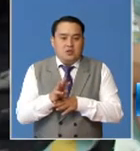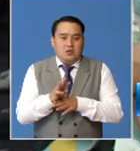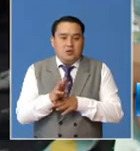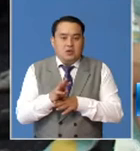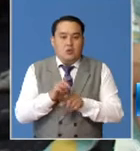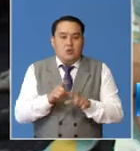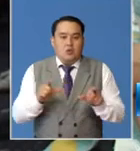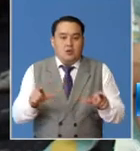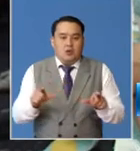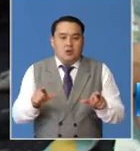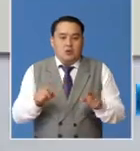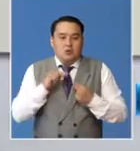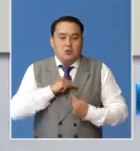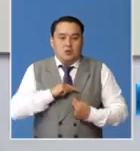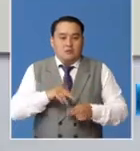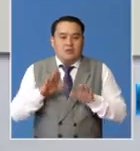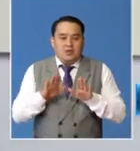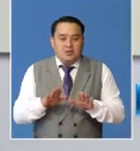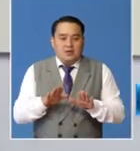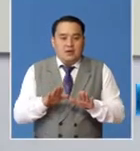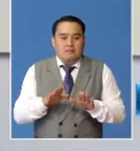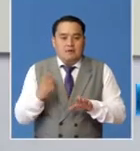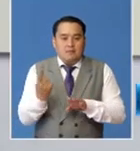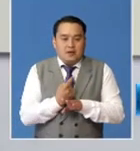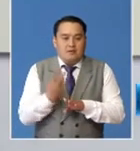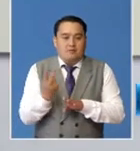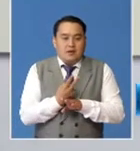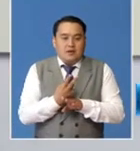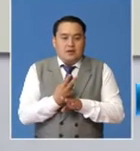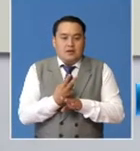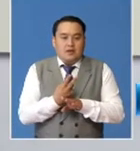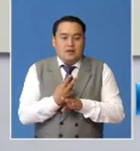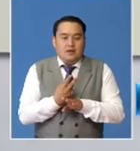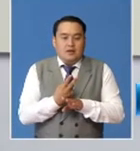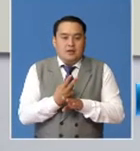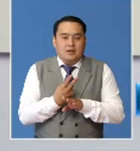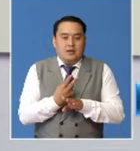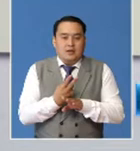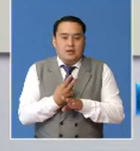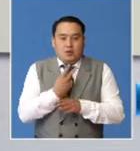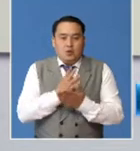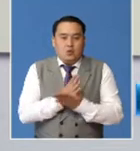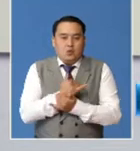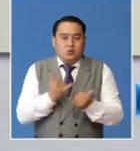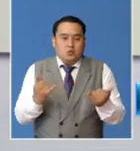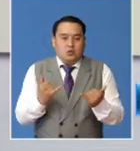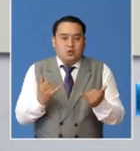обеспечить людей трудовым местом, во-первых, во-вторых, и оказать услуги